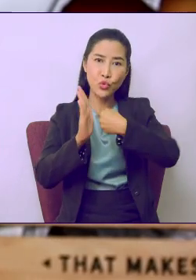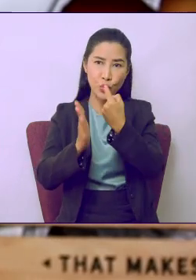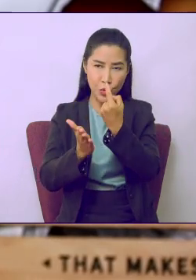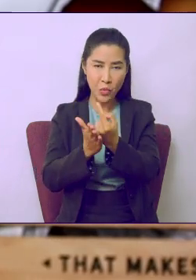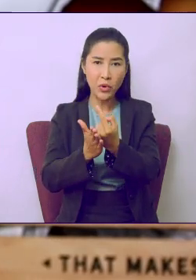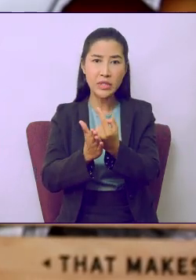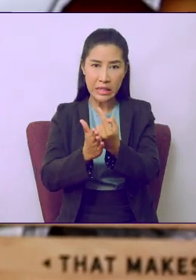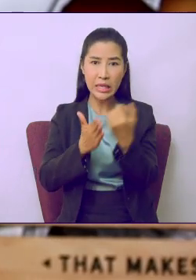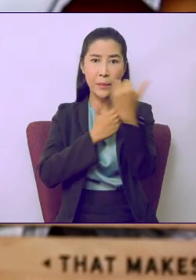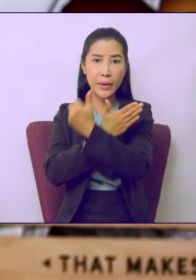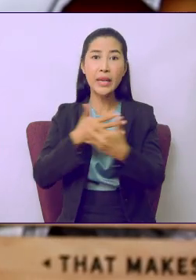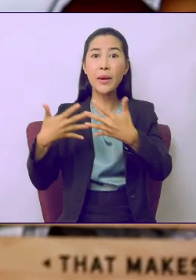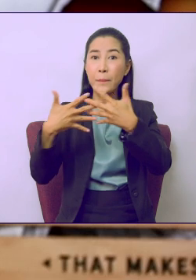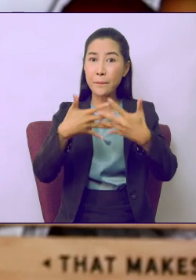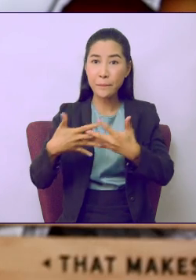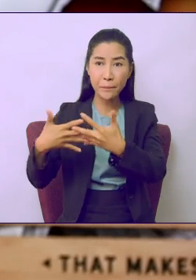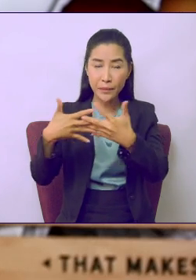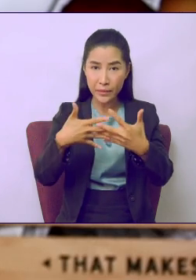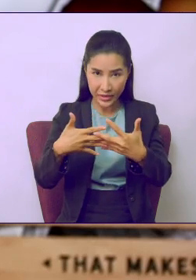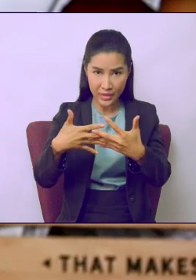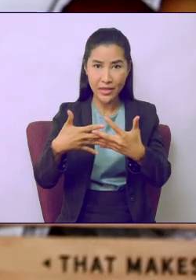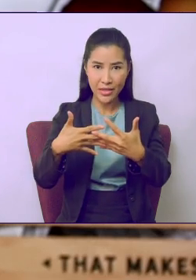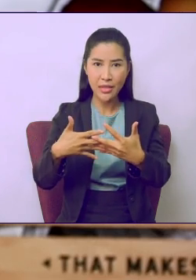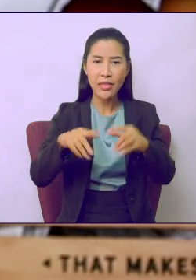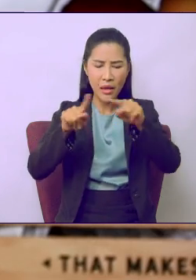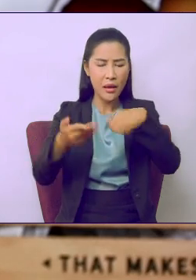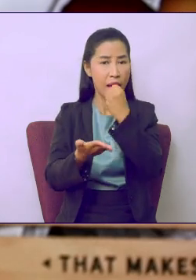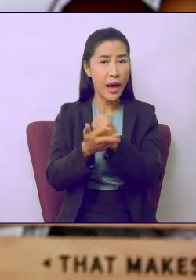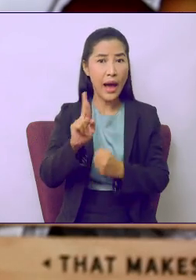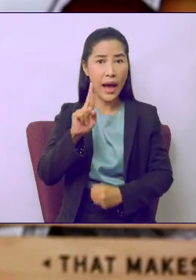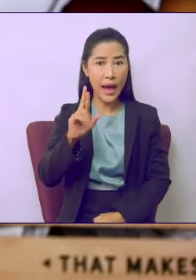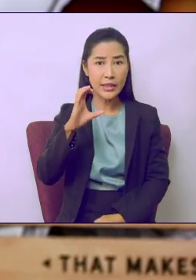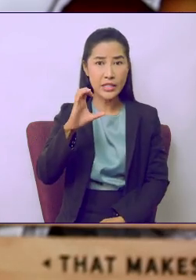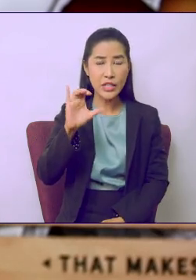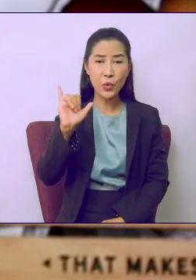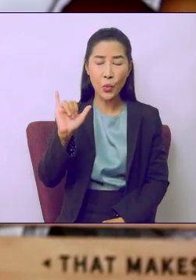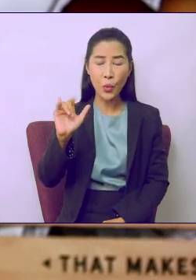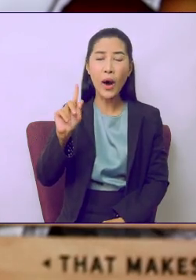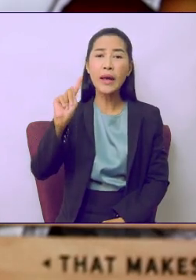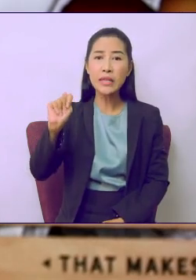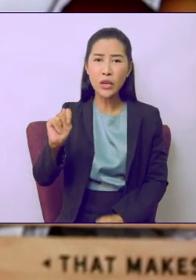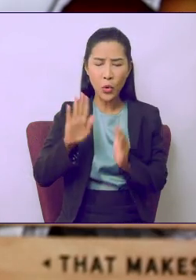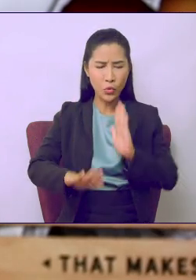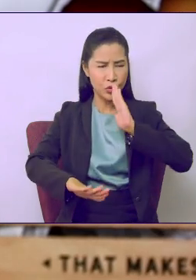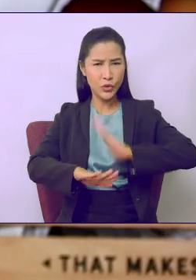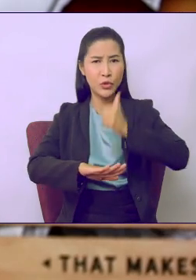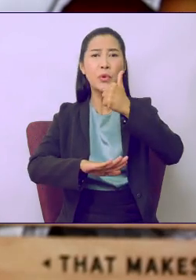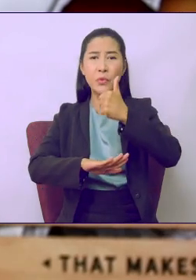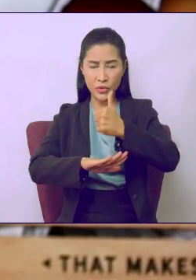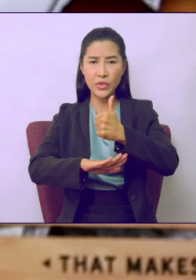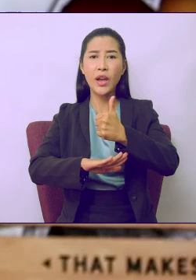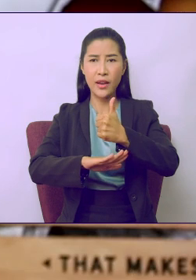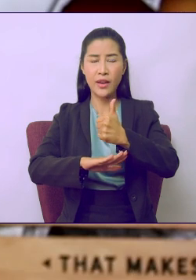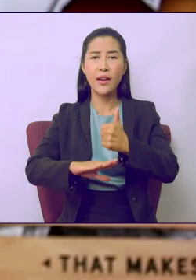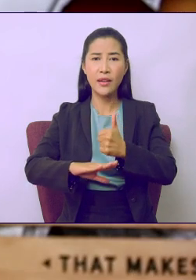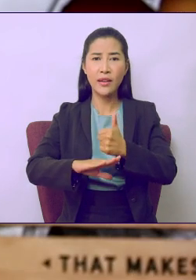areนะครับแล้วผมก็ได้นะครับ rcy rcyคืออะไร rcyคือผู้เชี่ยวชาญในโยคะเด็กนะครับของ